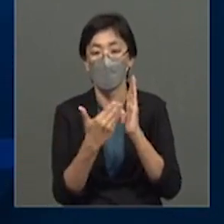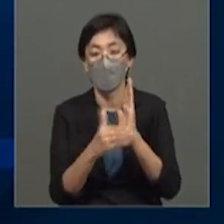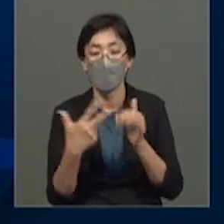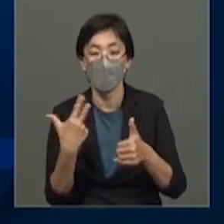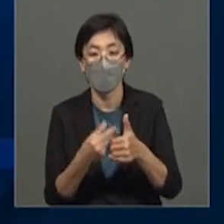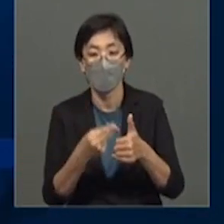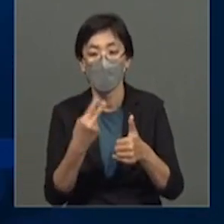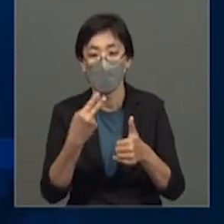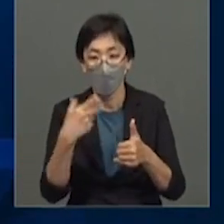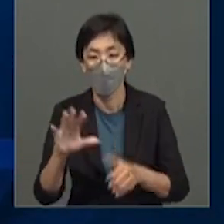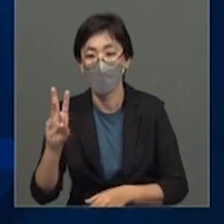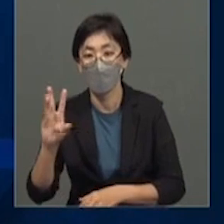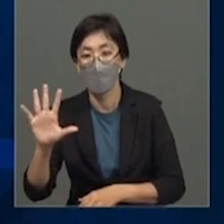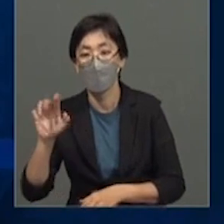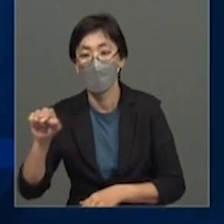ดครบโดสแล้ว